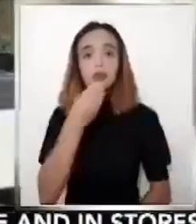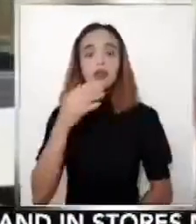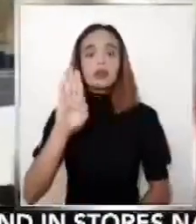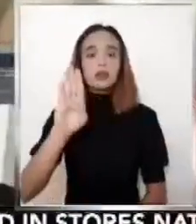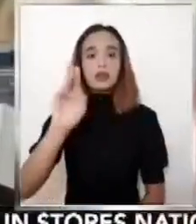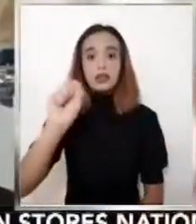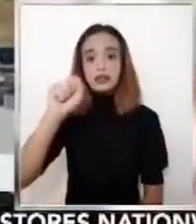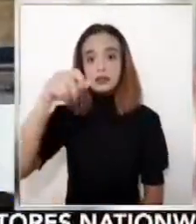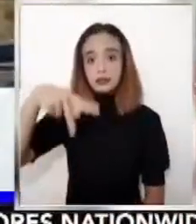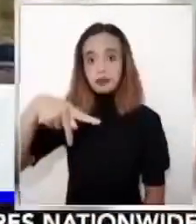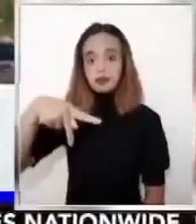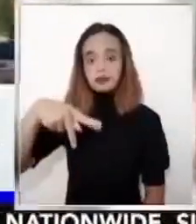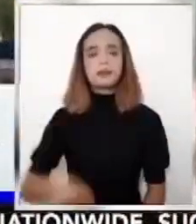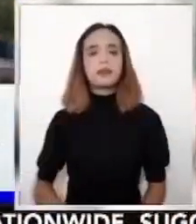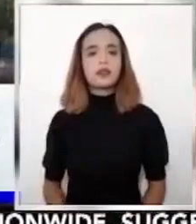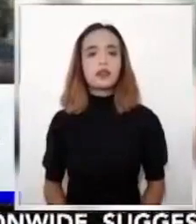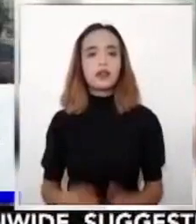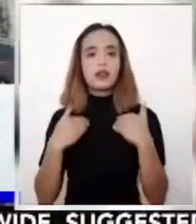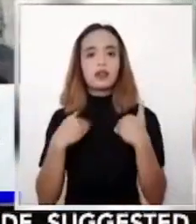Nasa